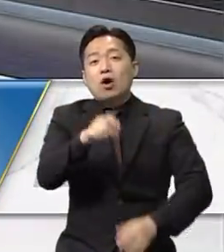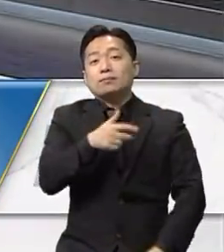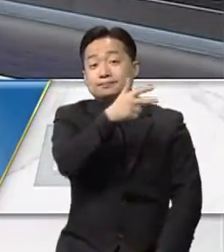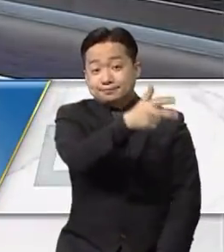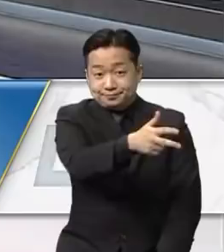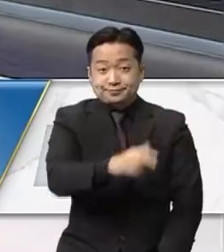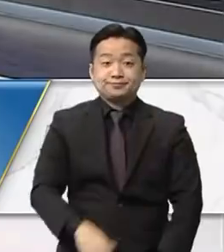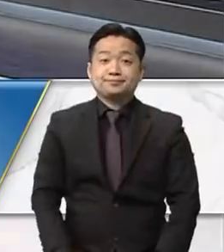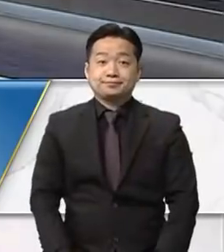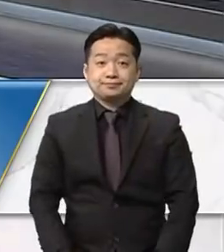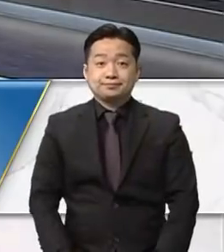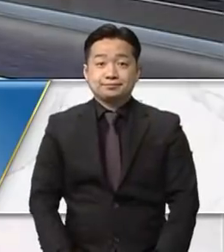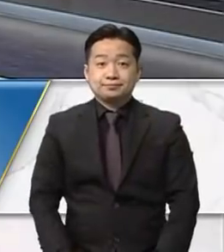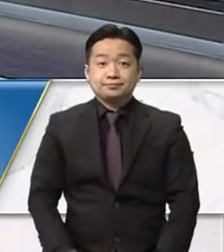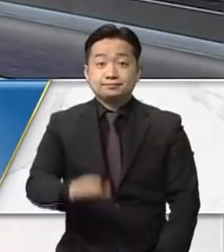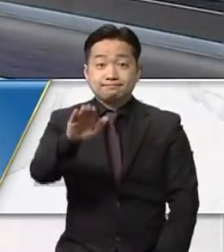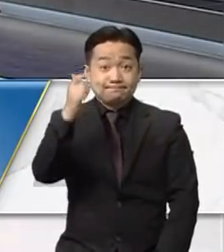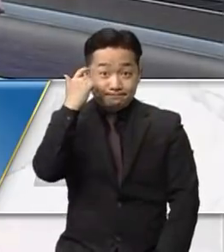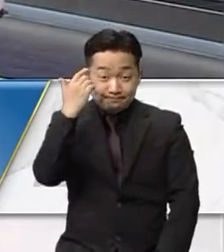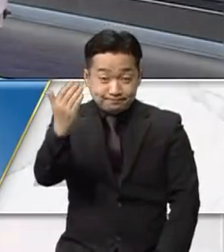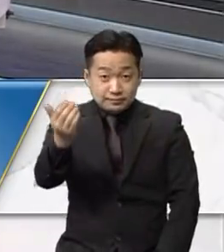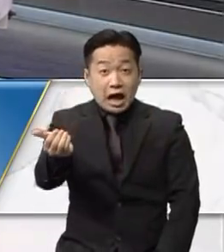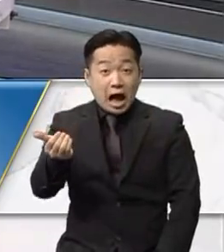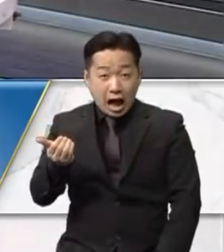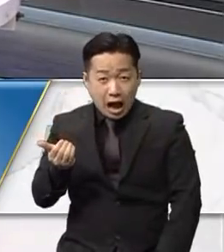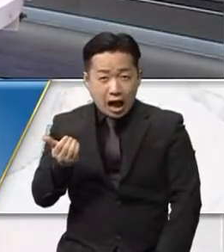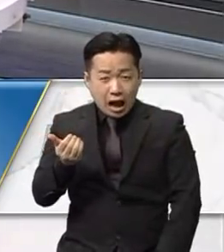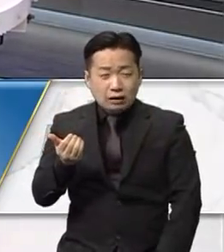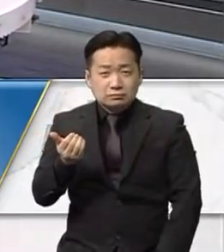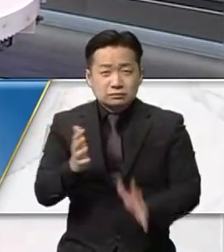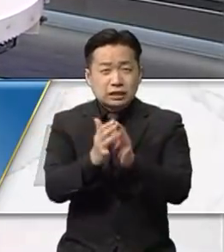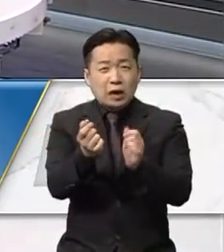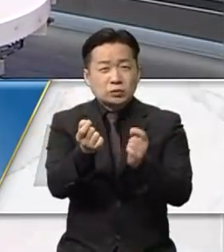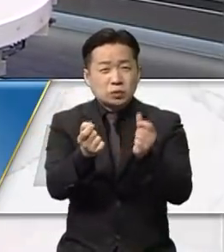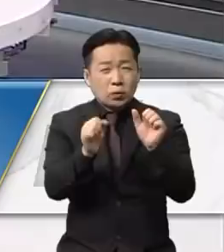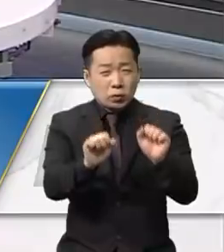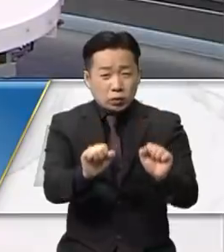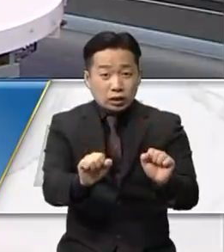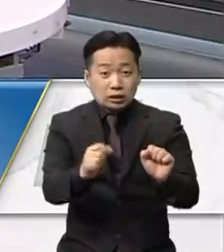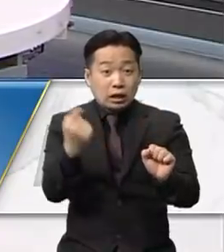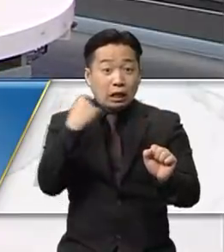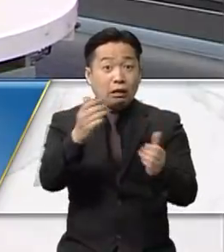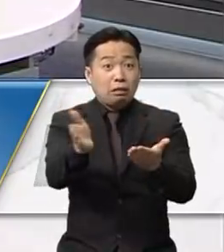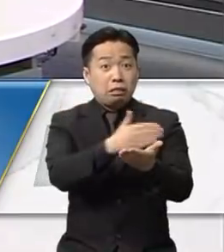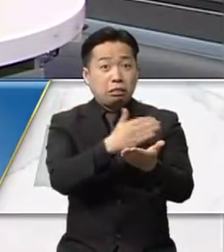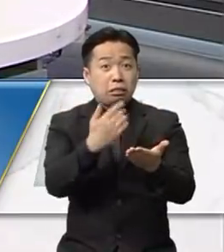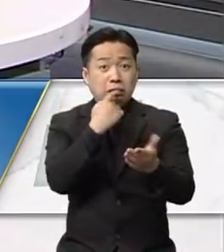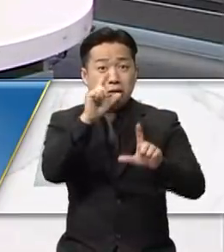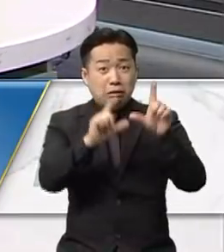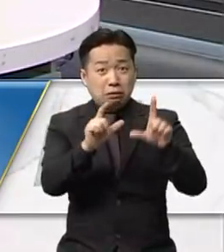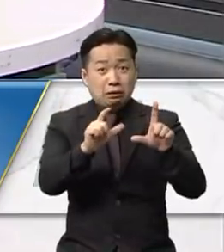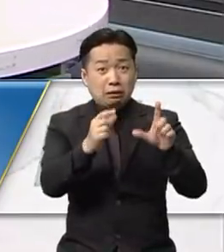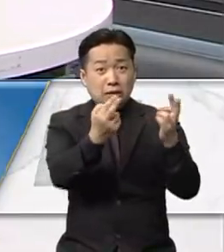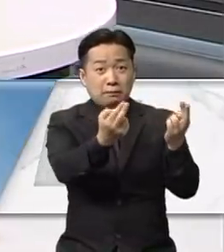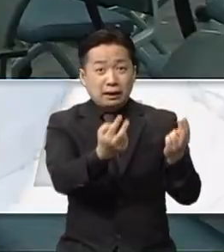가보겠습니다. 강민우 기자, 아까는 그래도 당사에 사람들이 좀 있었는데 지금은 뒷자리가 굉장히 휑하네요.